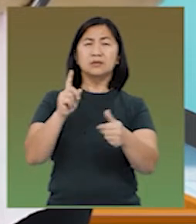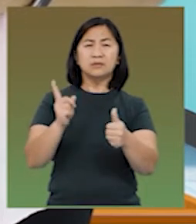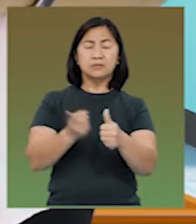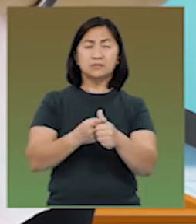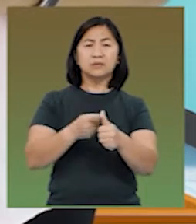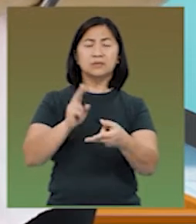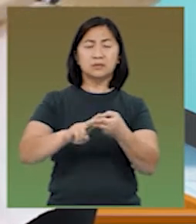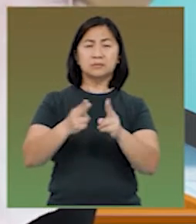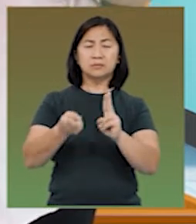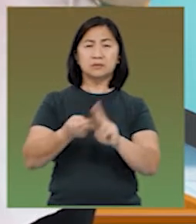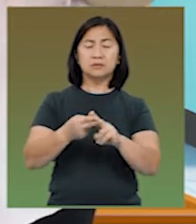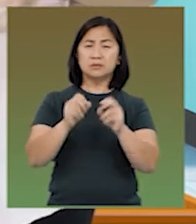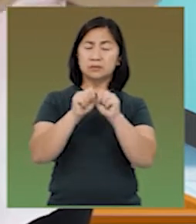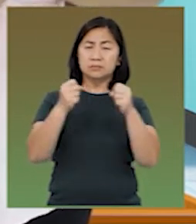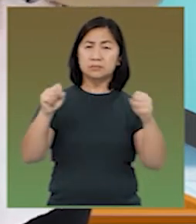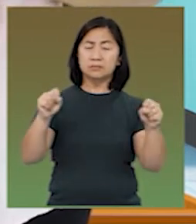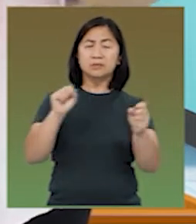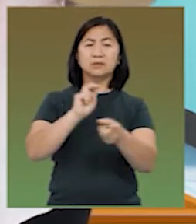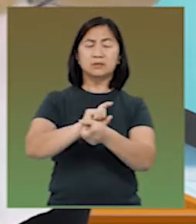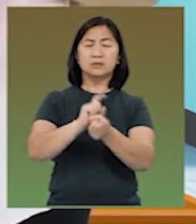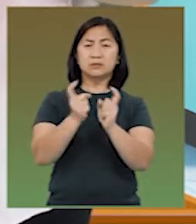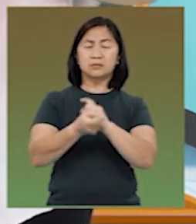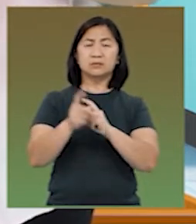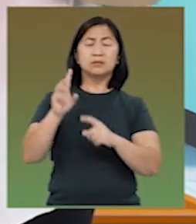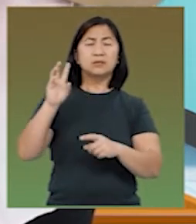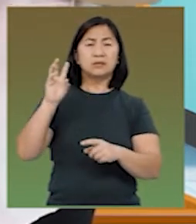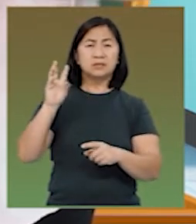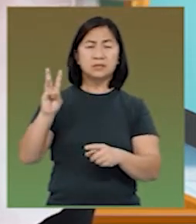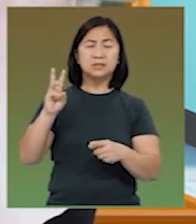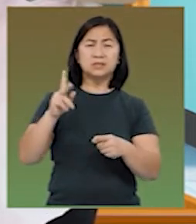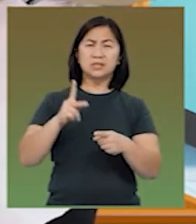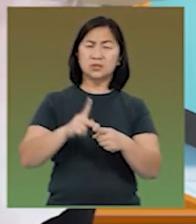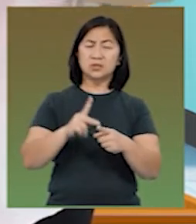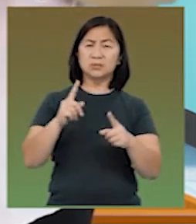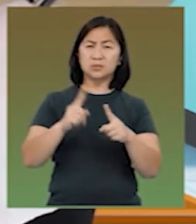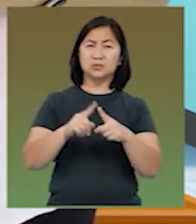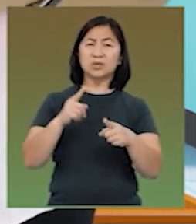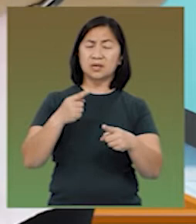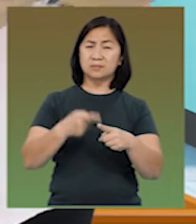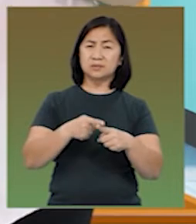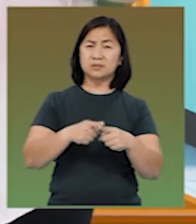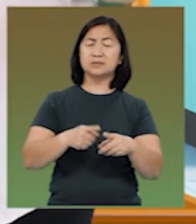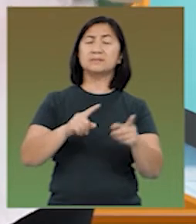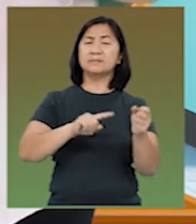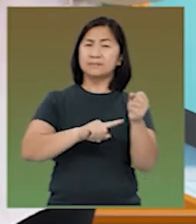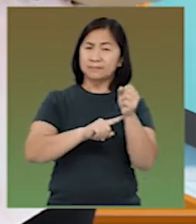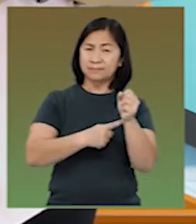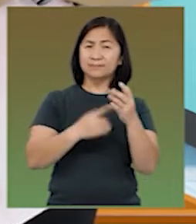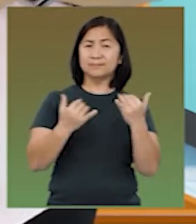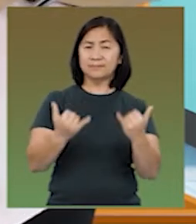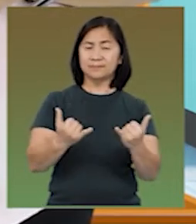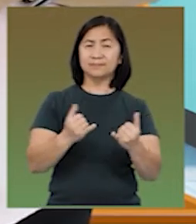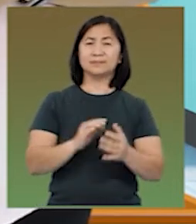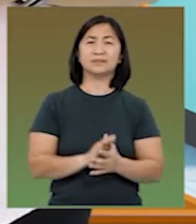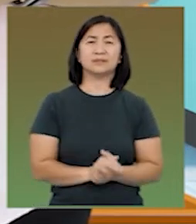unang number sentence para ma-convert ang 6 kilograms sa grams. Umpisahan